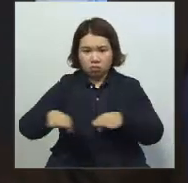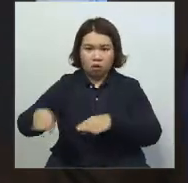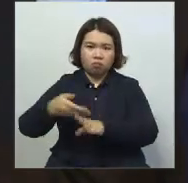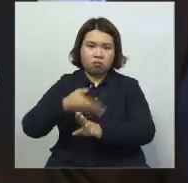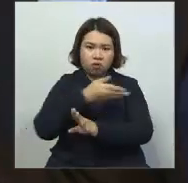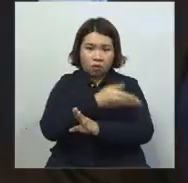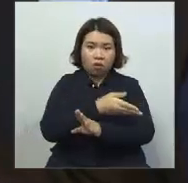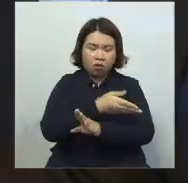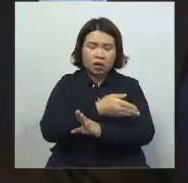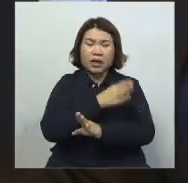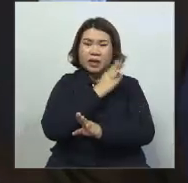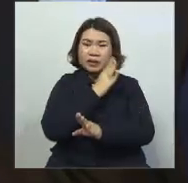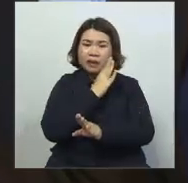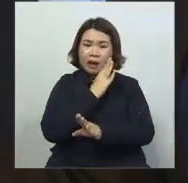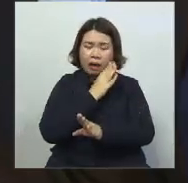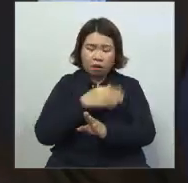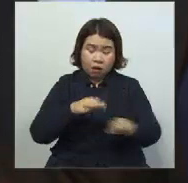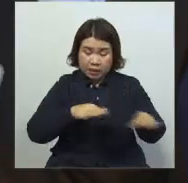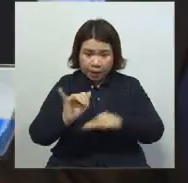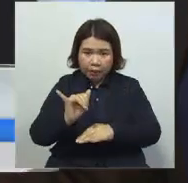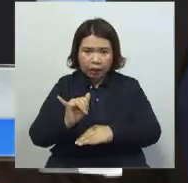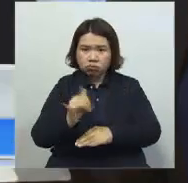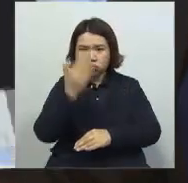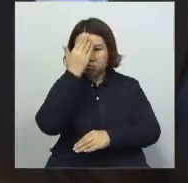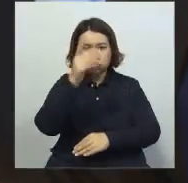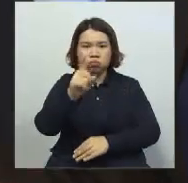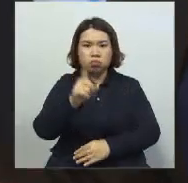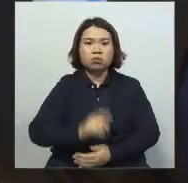นิ่นๆไม่นั้นเนี่ยมันจะไม่ทันกับสถานการณ์นะคะ